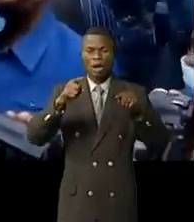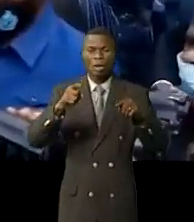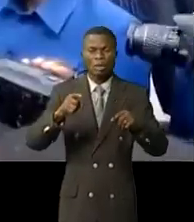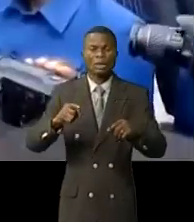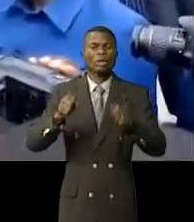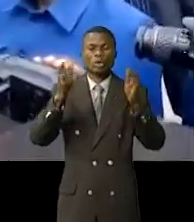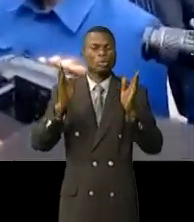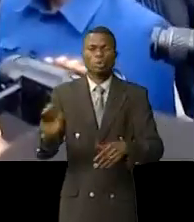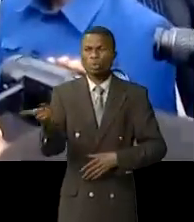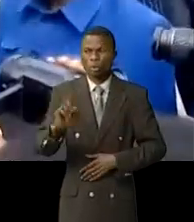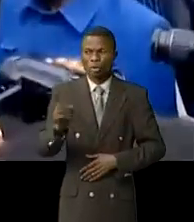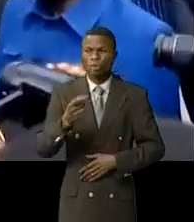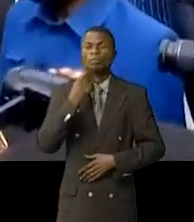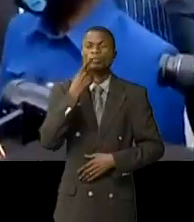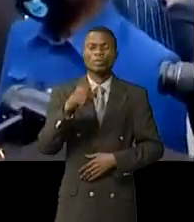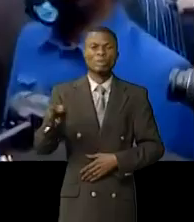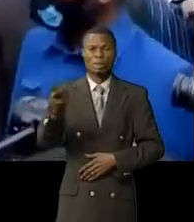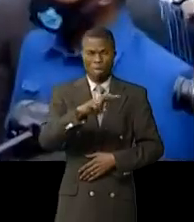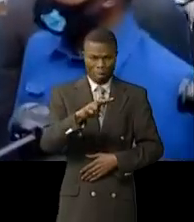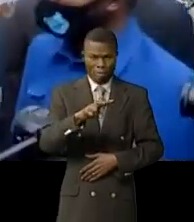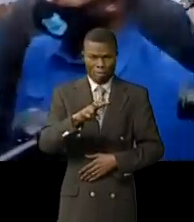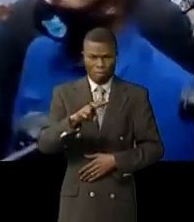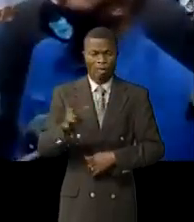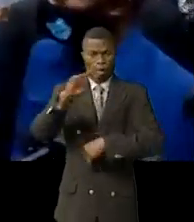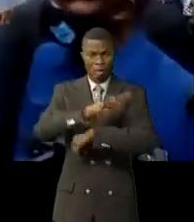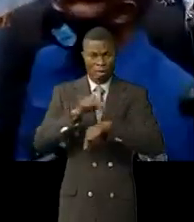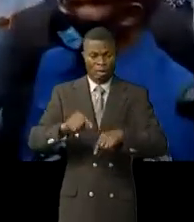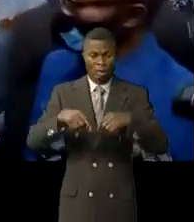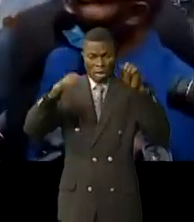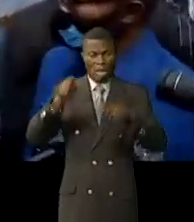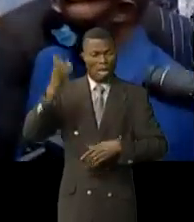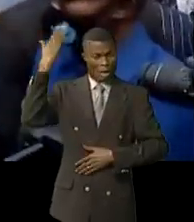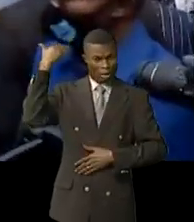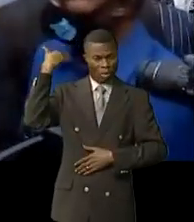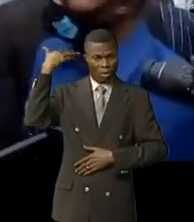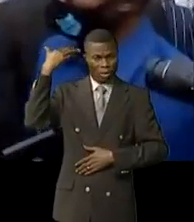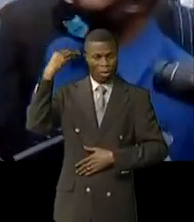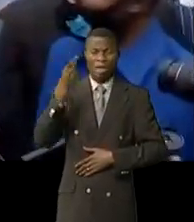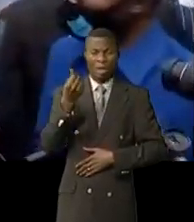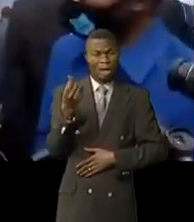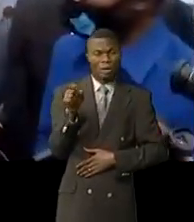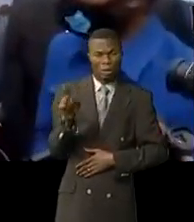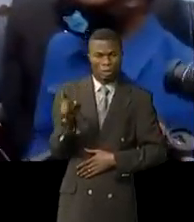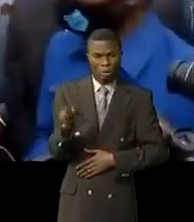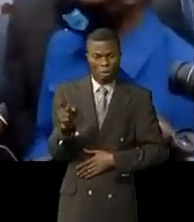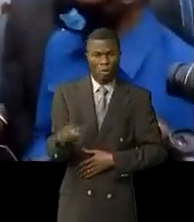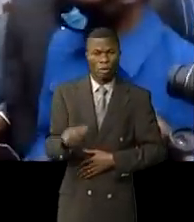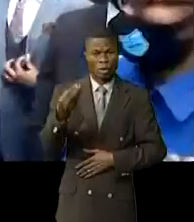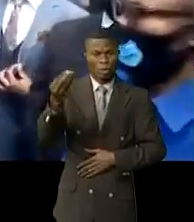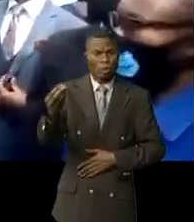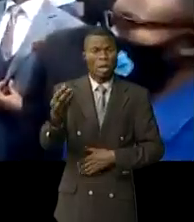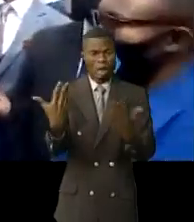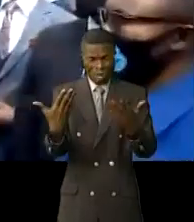médias de la haine. J'ai dit, comme ça s'est toujours fait dans les années antérieures, cet argent-là sera donné à la